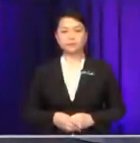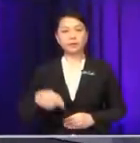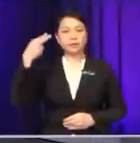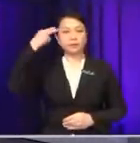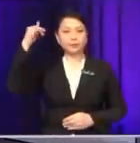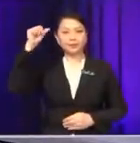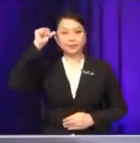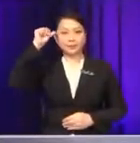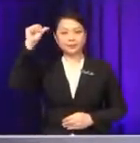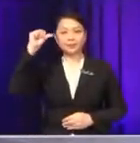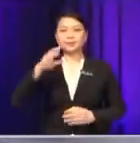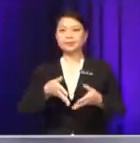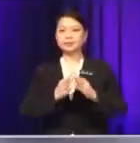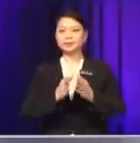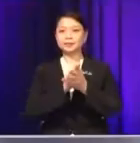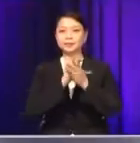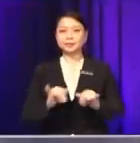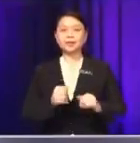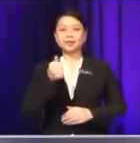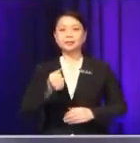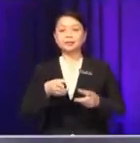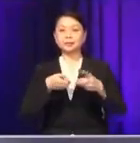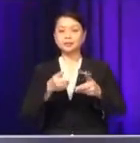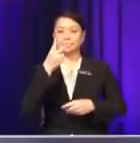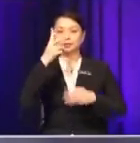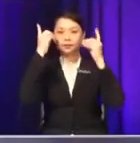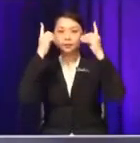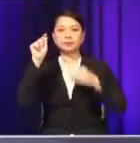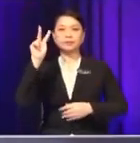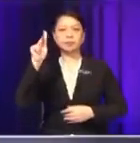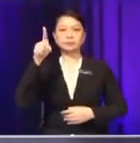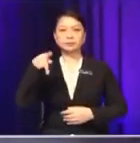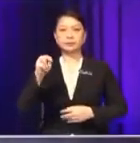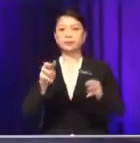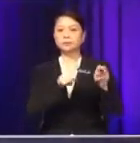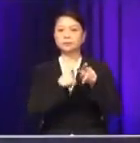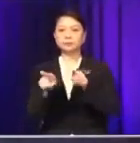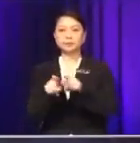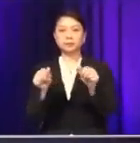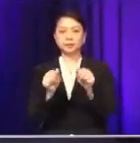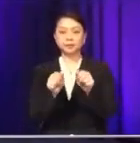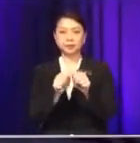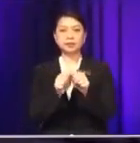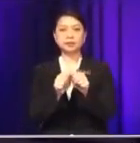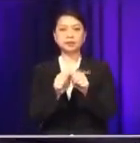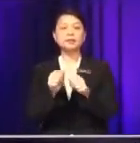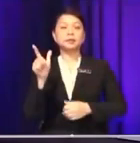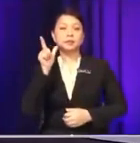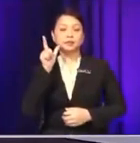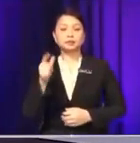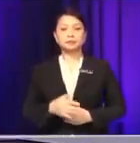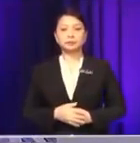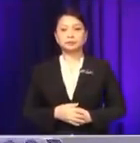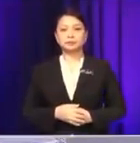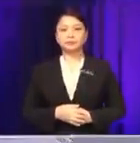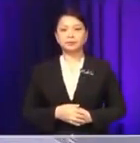Hai, Assalamualaikum. Salam sejahtera. Anda sedang menyaksikan Didik TV KPM hari ini bersama-sama dengan saya Ria selaku pengacara anda. Apa